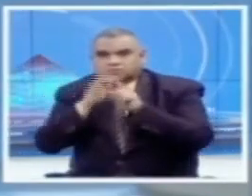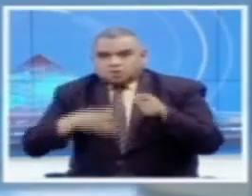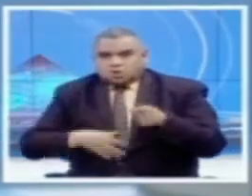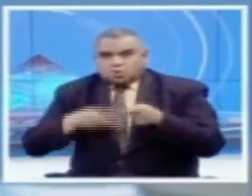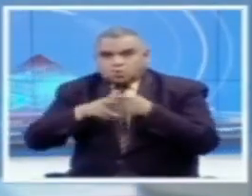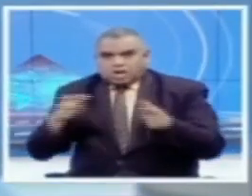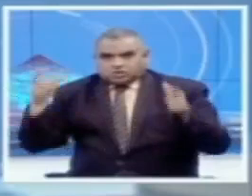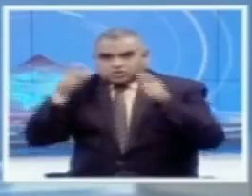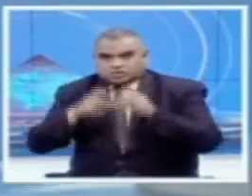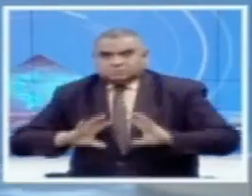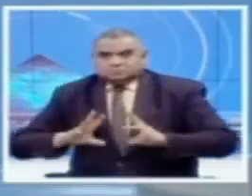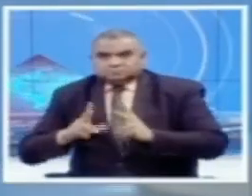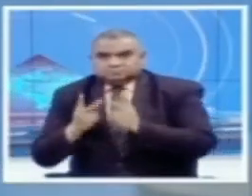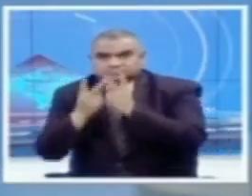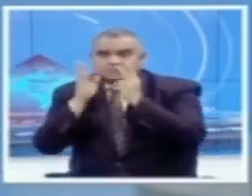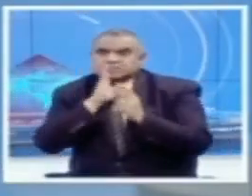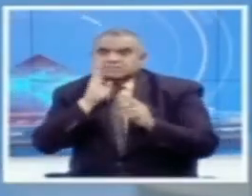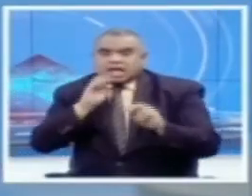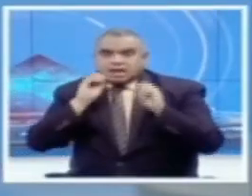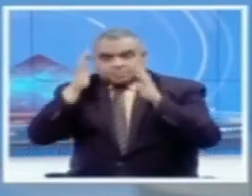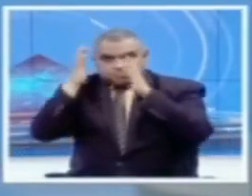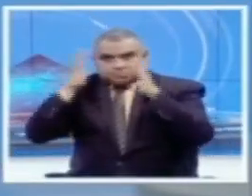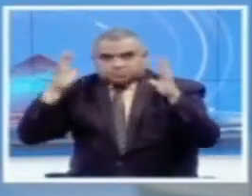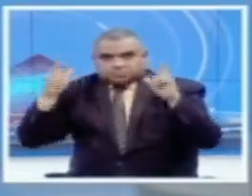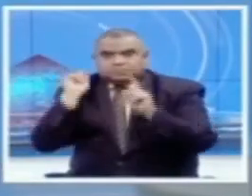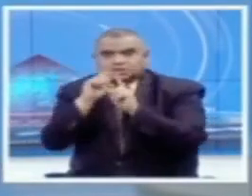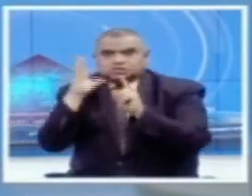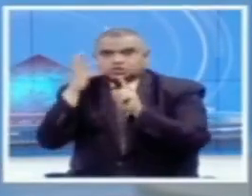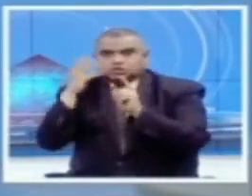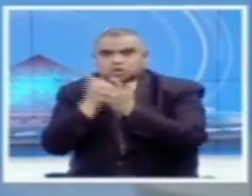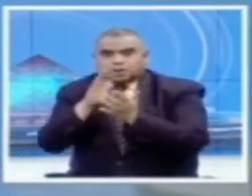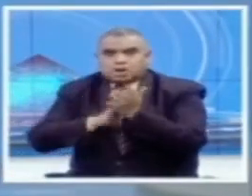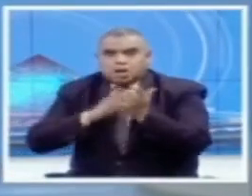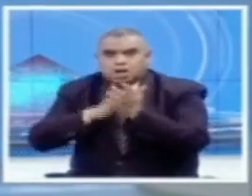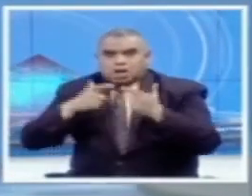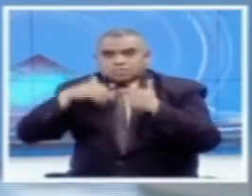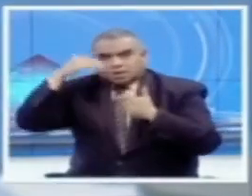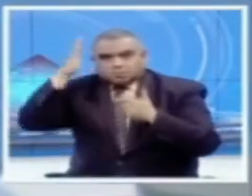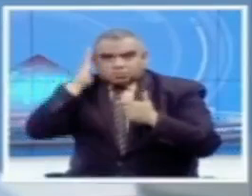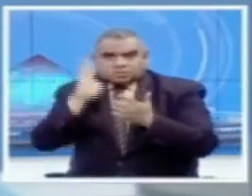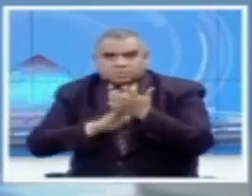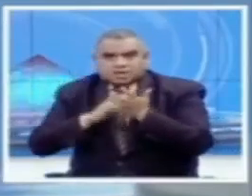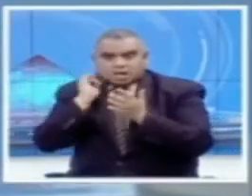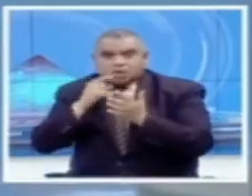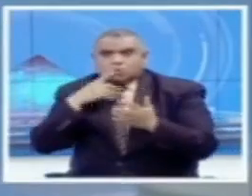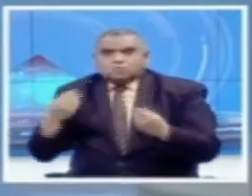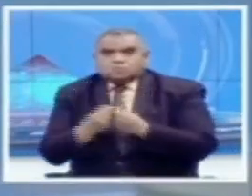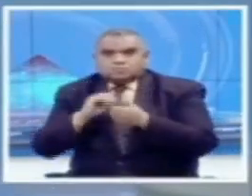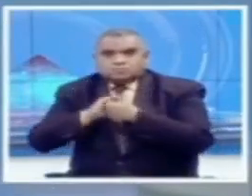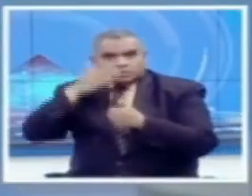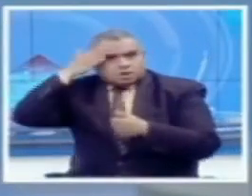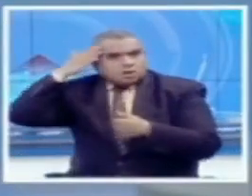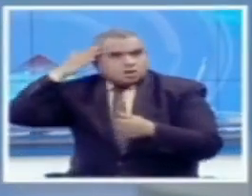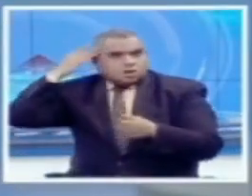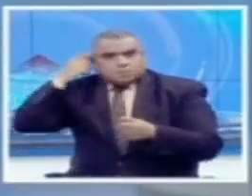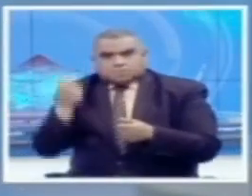وتهدف الورش إلى تنمية وعي الشباب بمخاطر حروب الجيل الرابع وسبل مواجهتها، وذلك